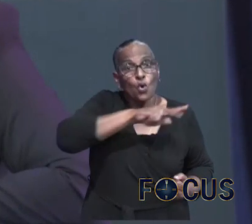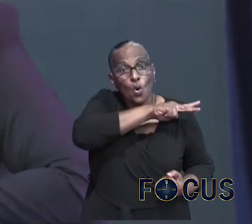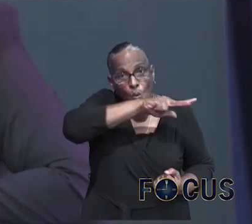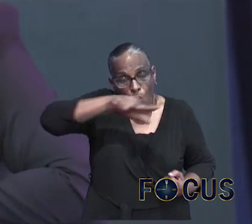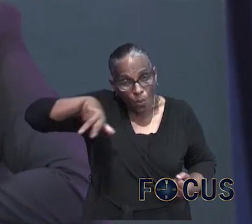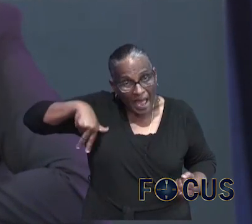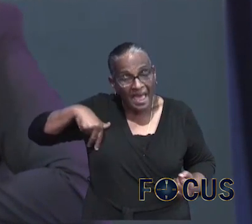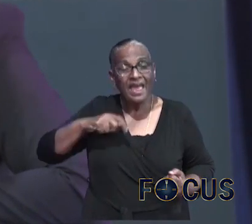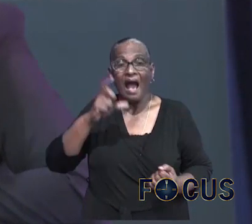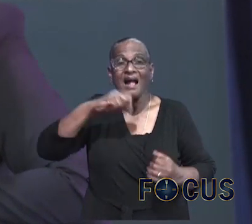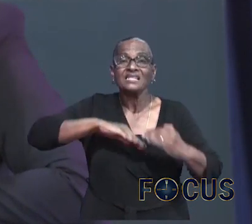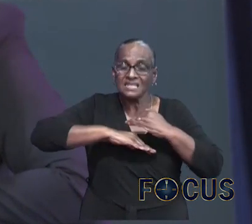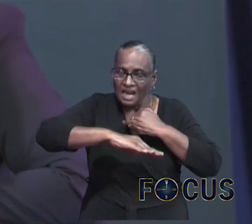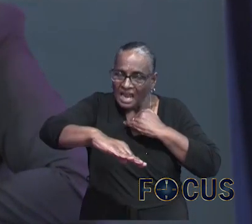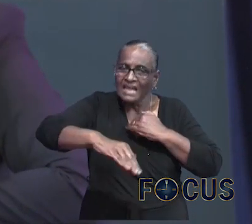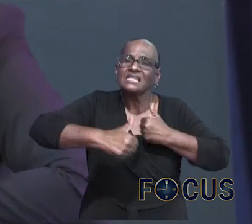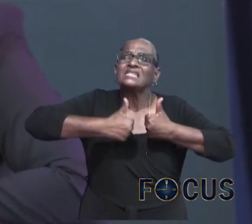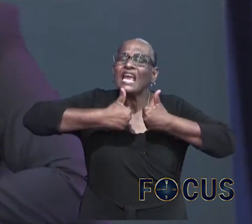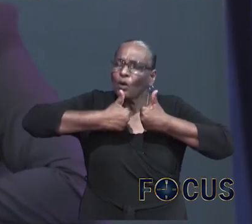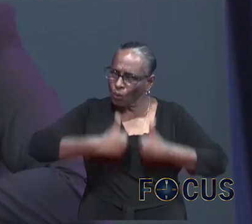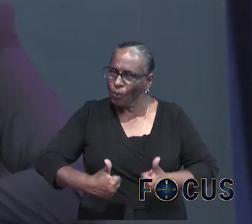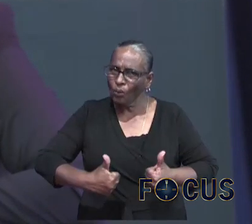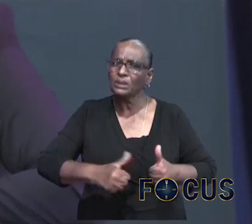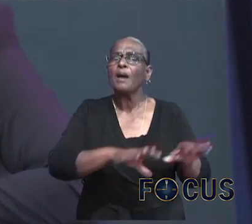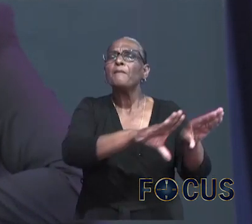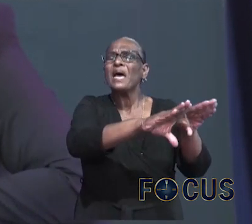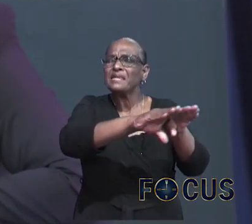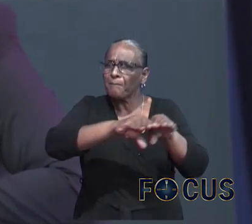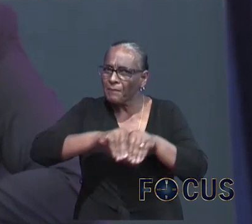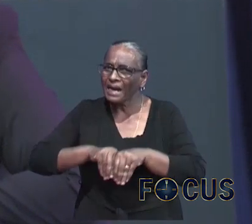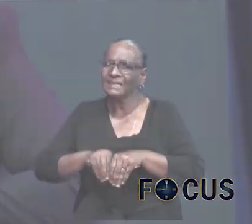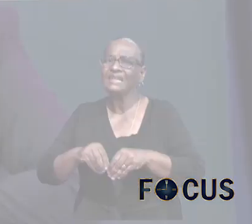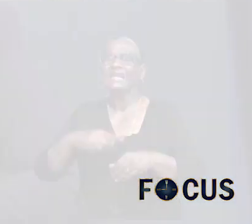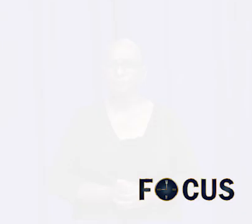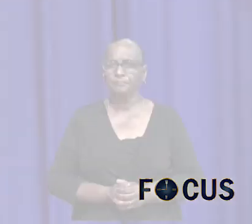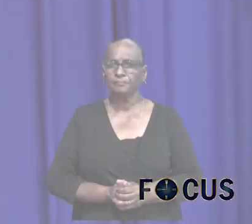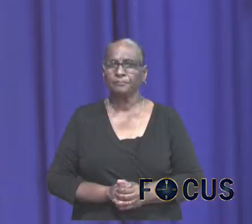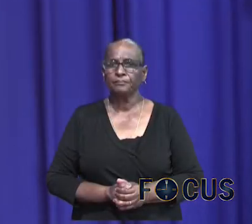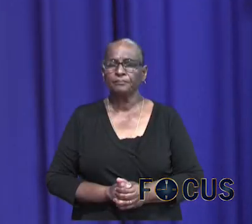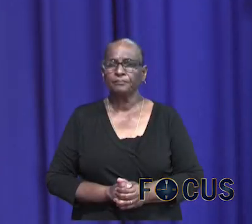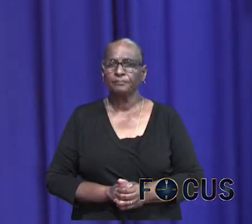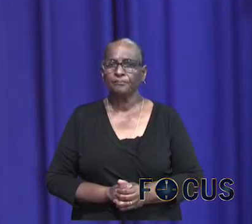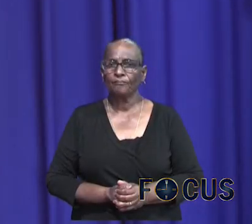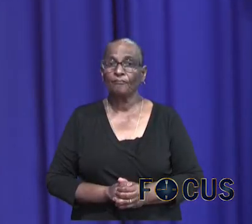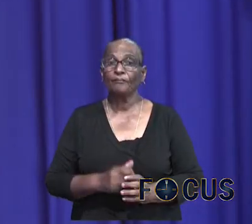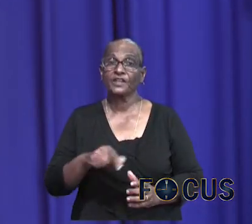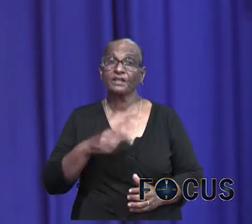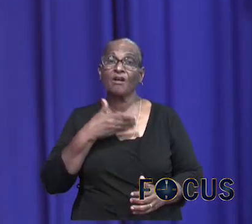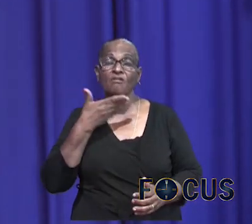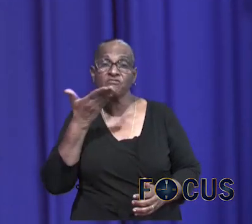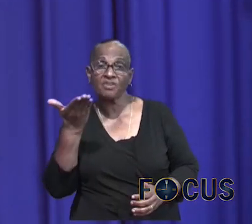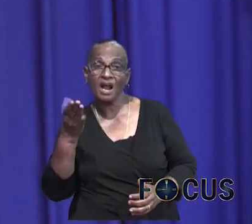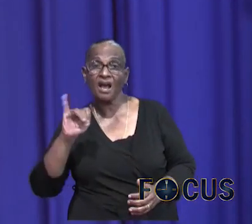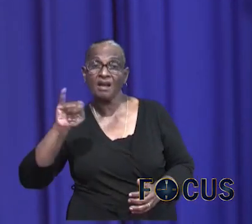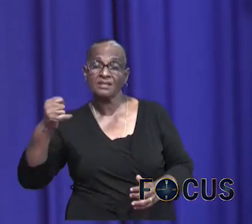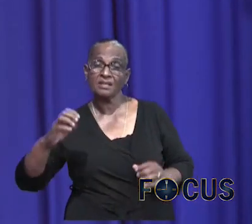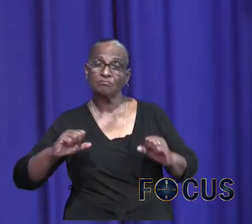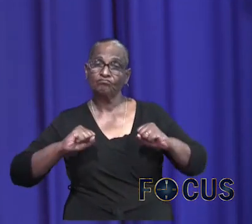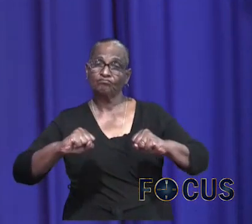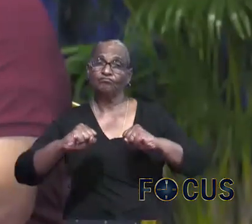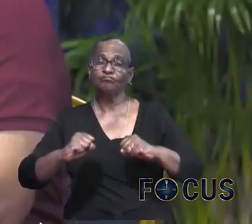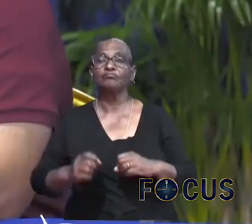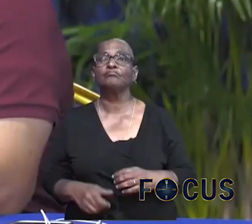land om de maatregelen die wij heel snel hebben kunnen treffen. Er is een vraag geweest met betrekking tot